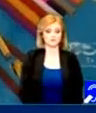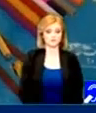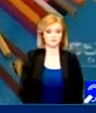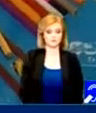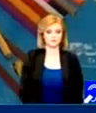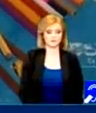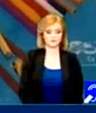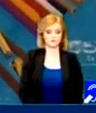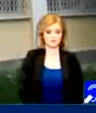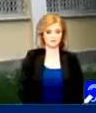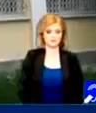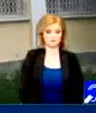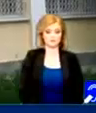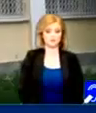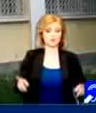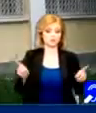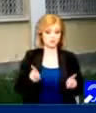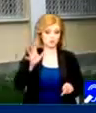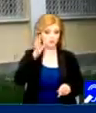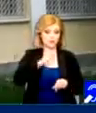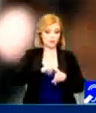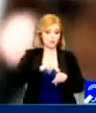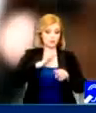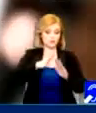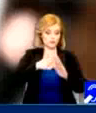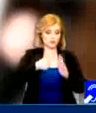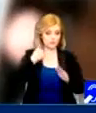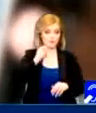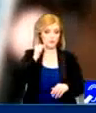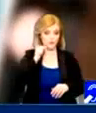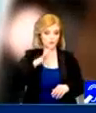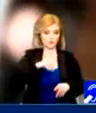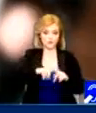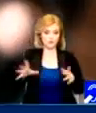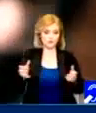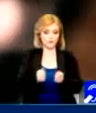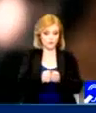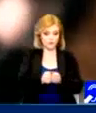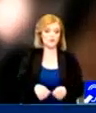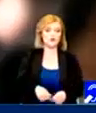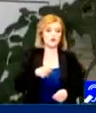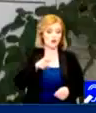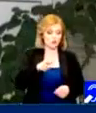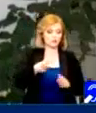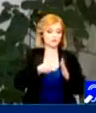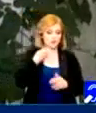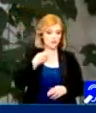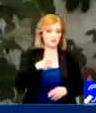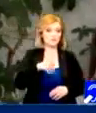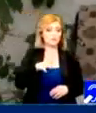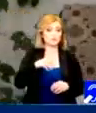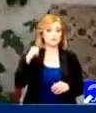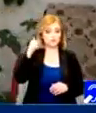de zilele trecute. În scurt timp, polițiștii au fost anunțați de incident, iar bărbatul a fost identificat. A fost recunoscut de angajatele unității, întrucât